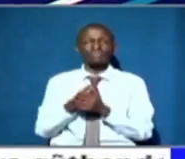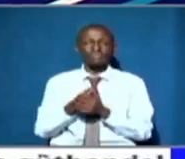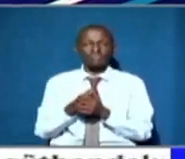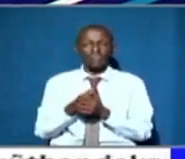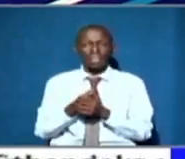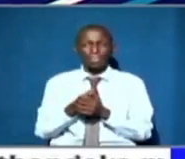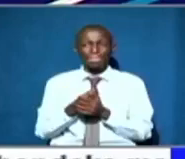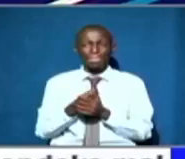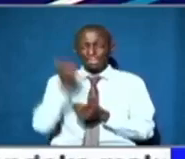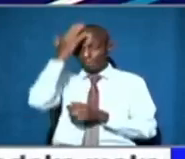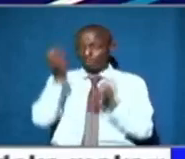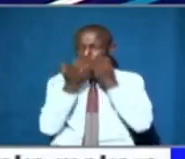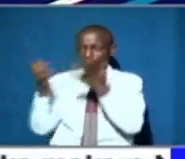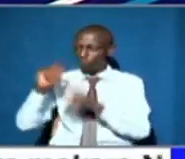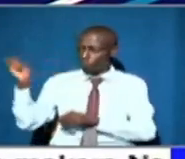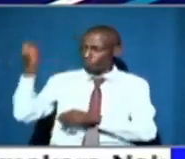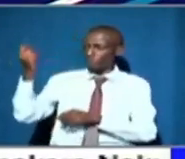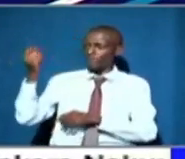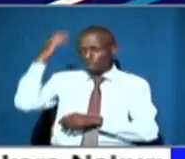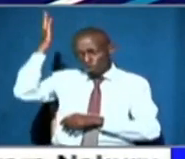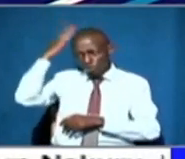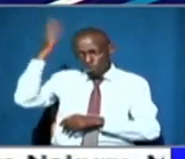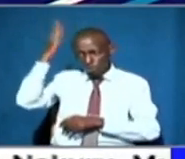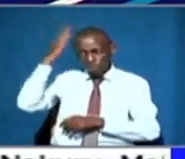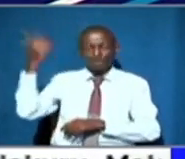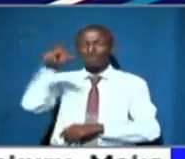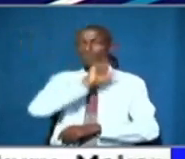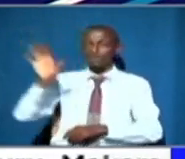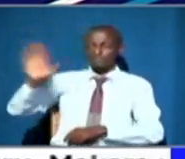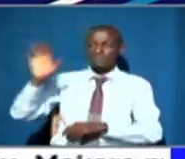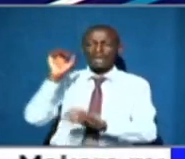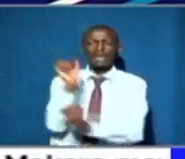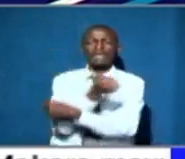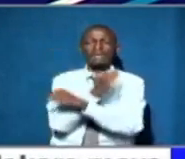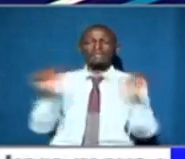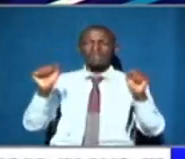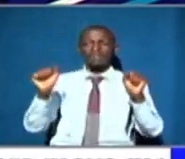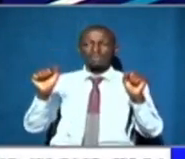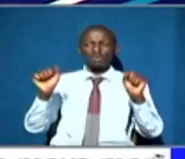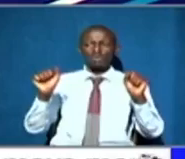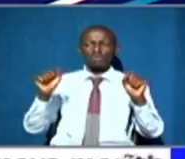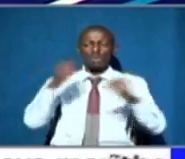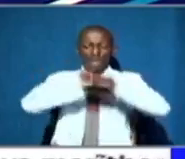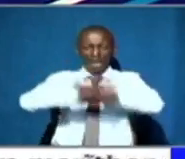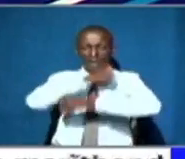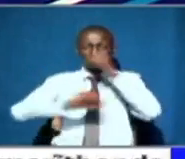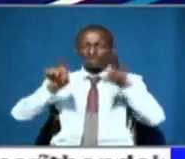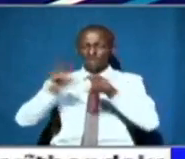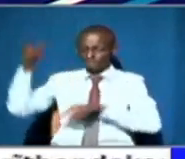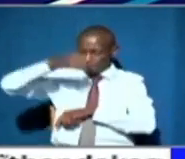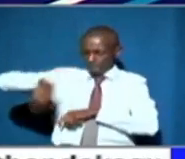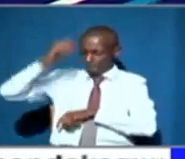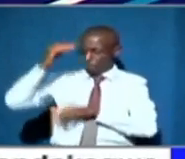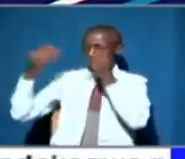tuma wone tukihe muthabaki uhoro turamuhe uhoro turamenya tondu we ndahota kumagara taithwe na nikyo atuhete wirocio yes kuri nyura